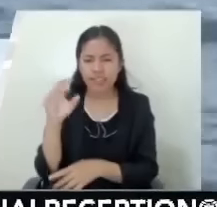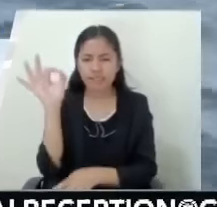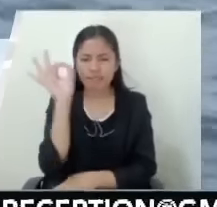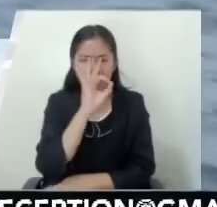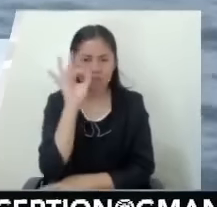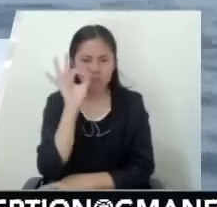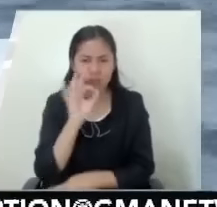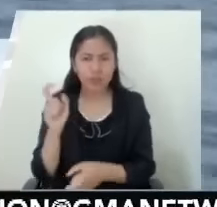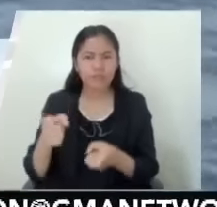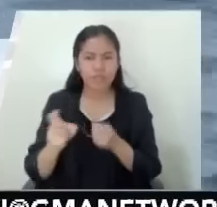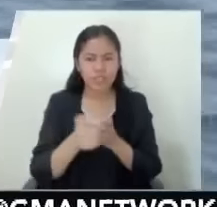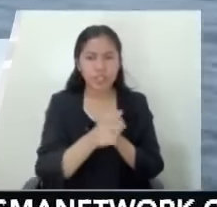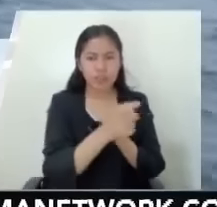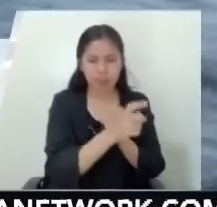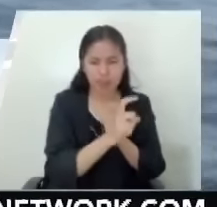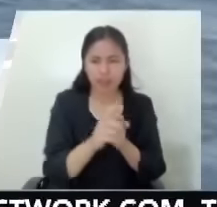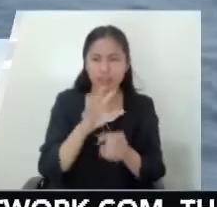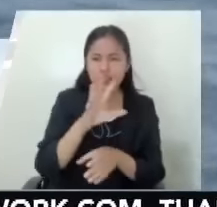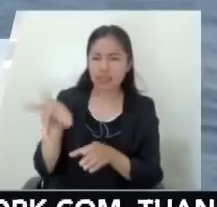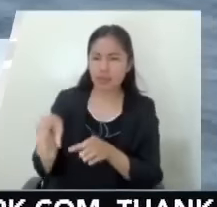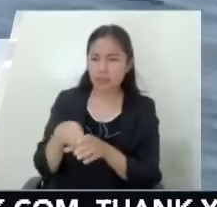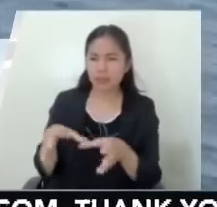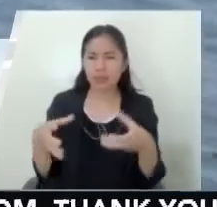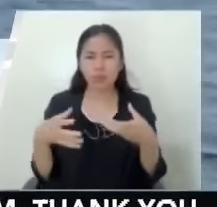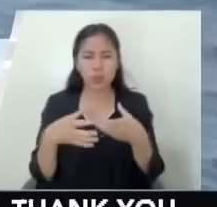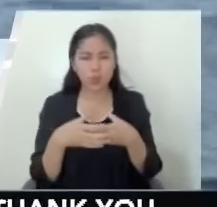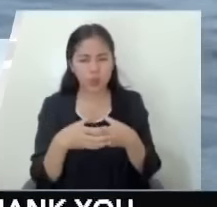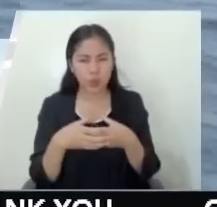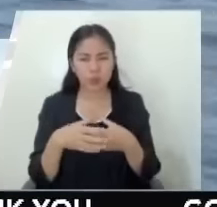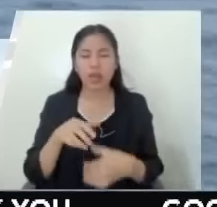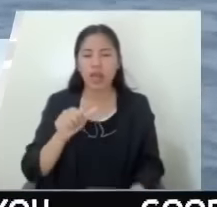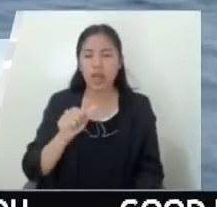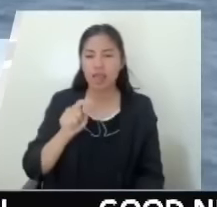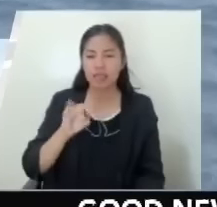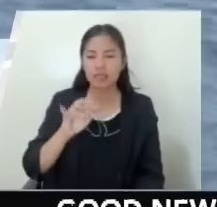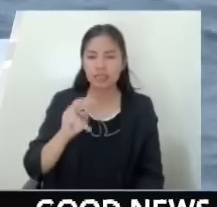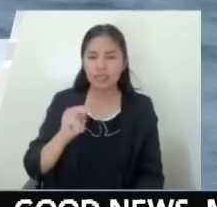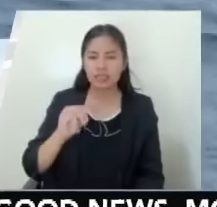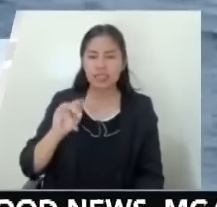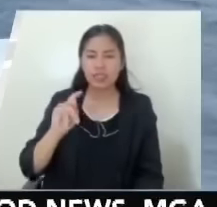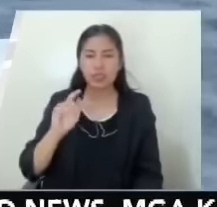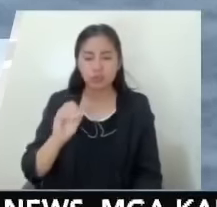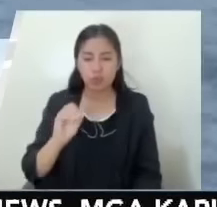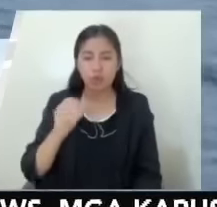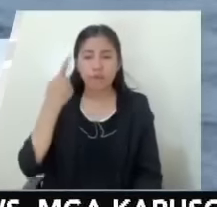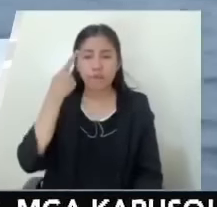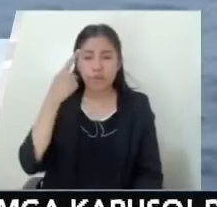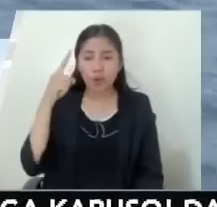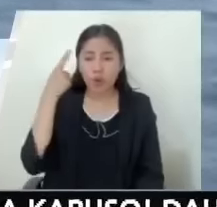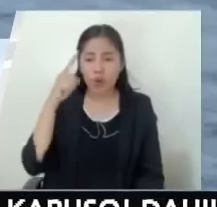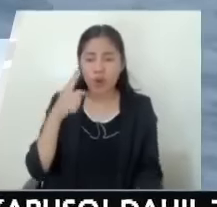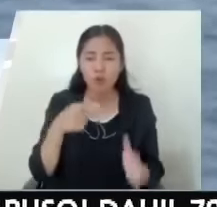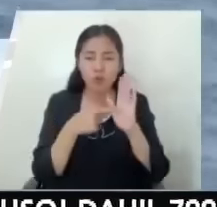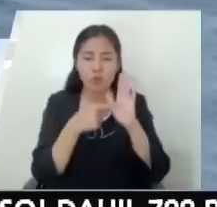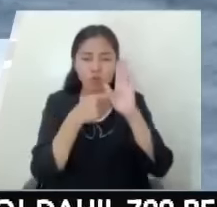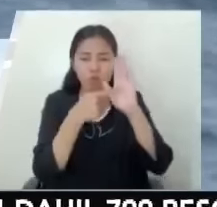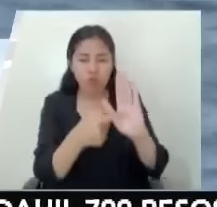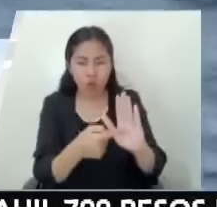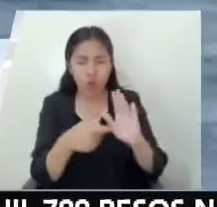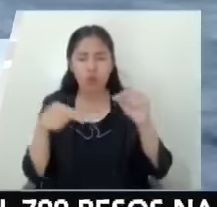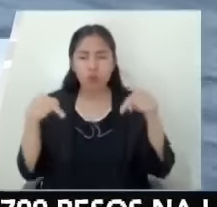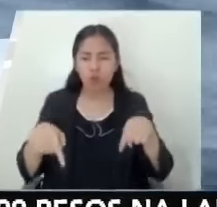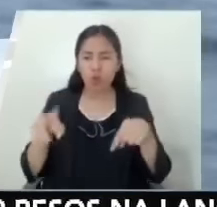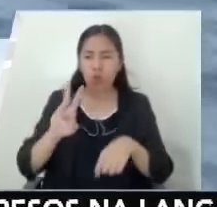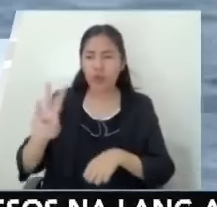na kasama doon sa convoy ng atin to, at para daw ito ipakita na itong bahaging ito ng West Philippine